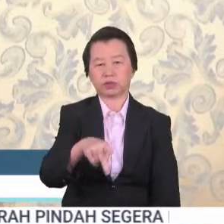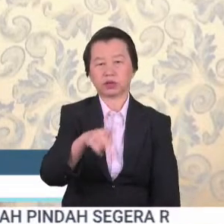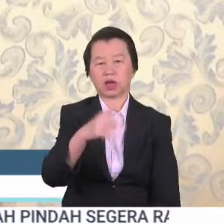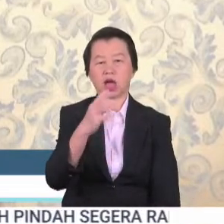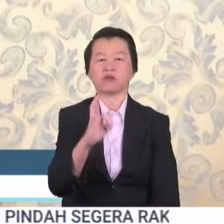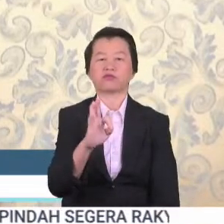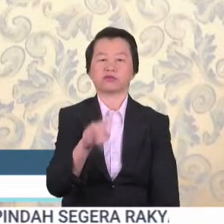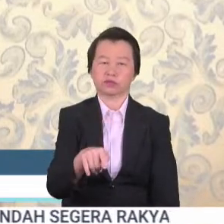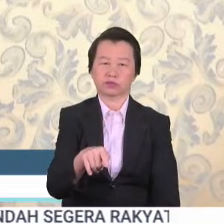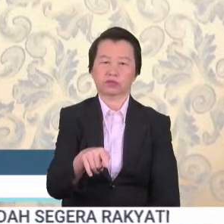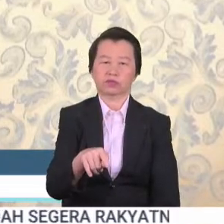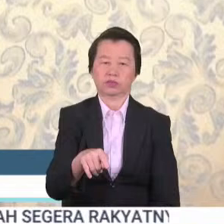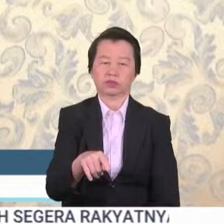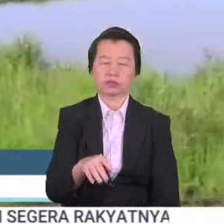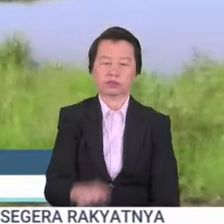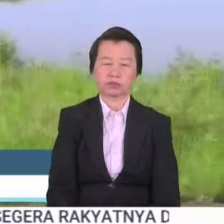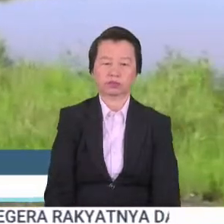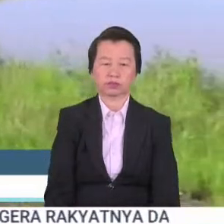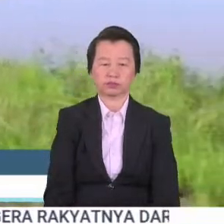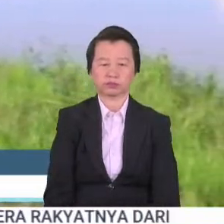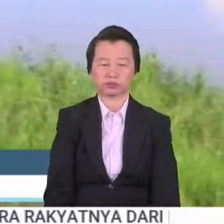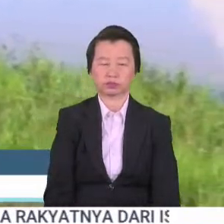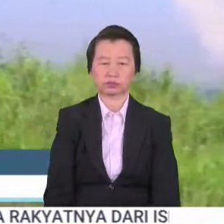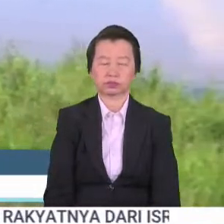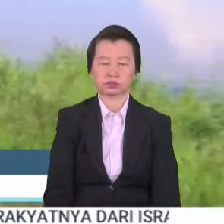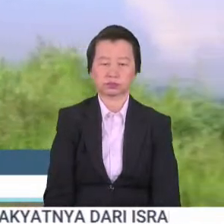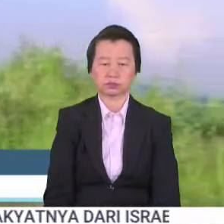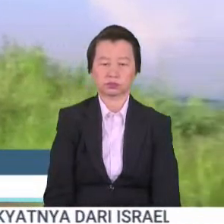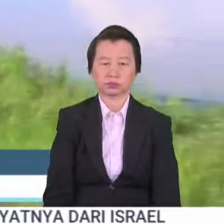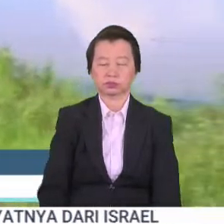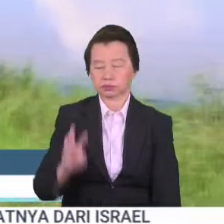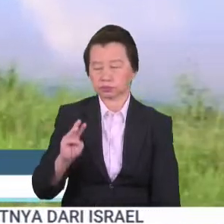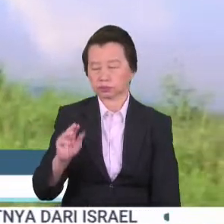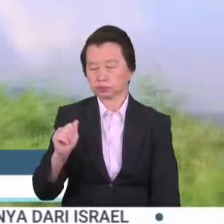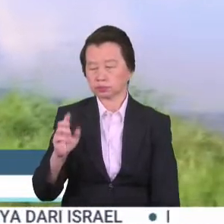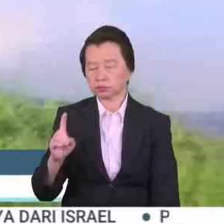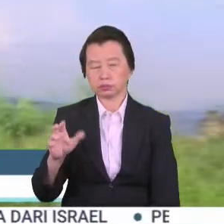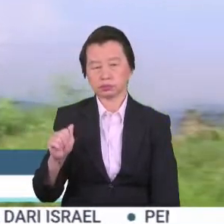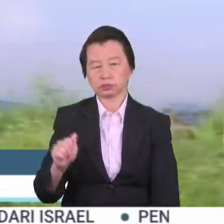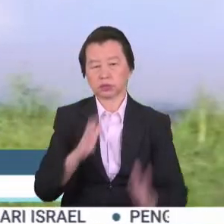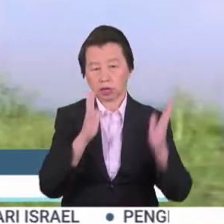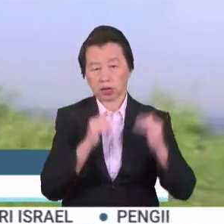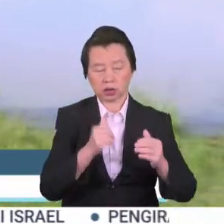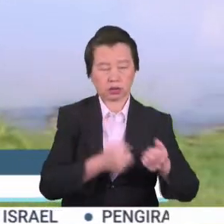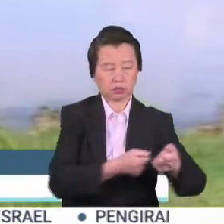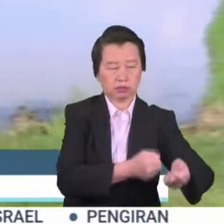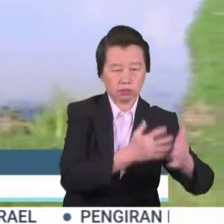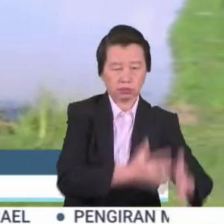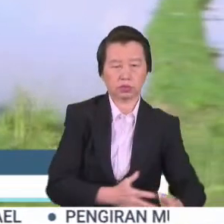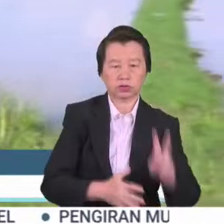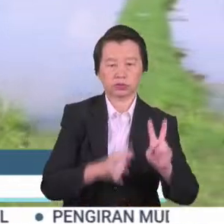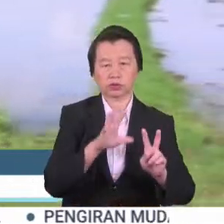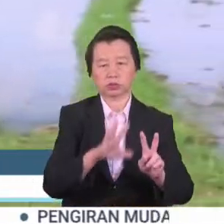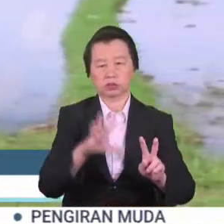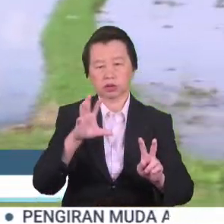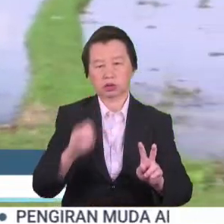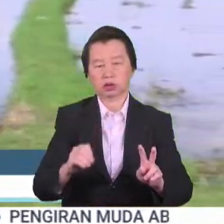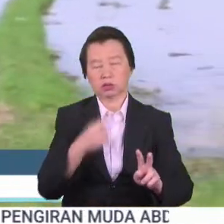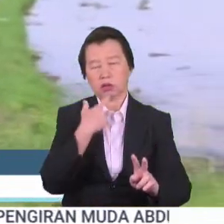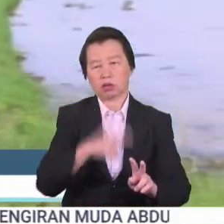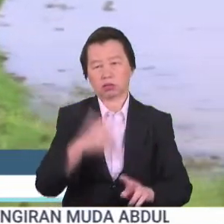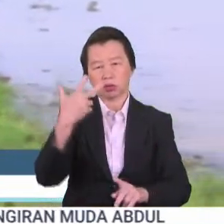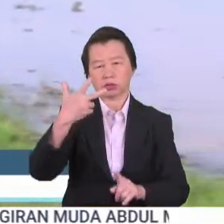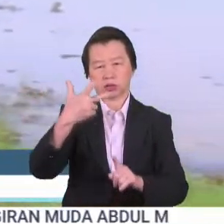di di hari tua mereka Mada berharap bantuan tunai pesawah sebulan sel